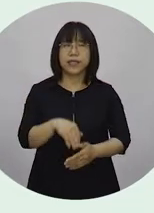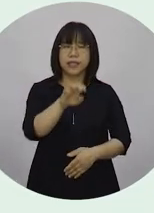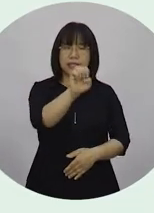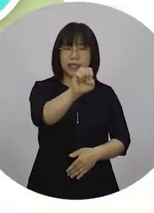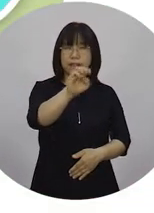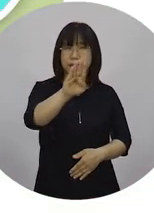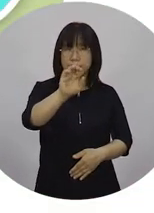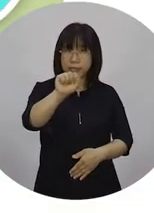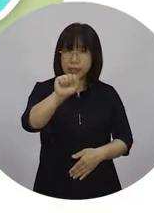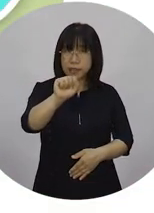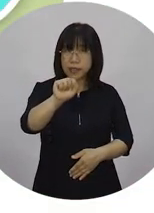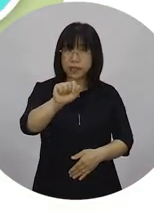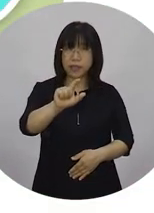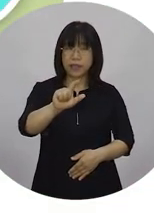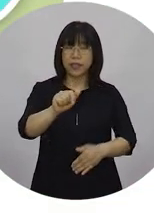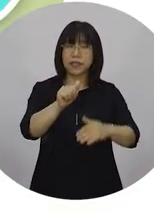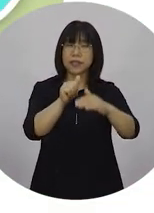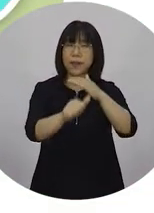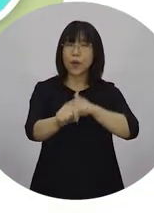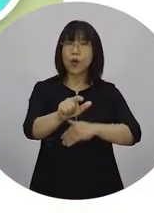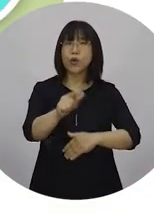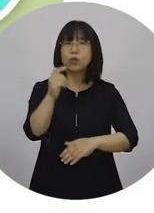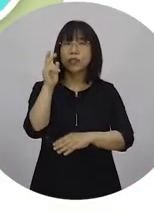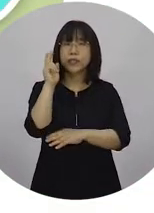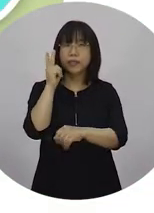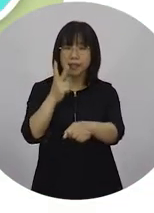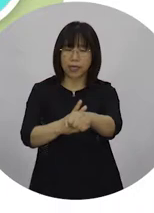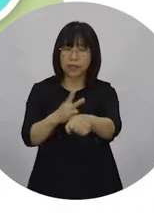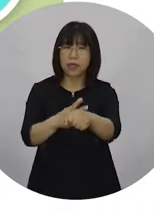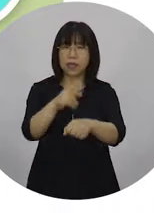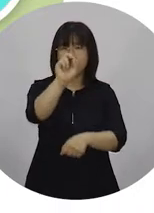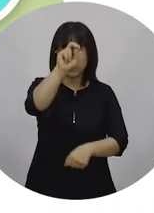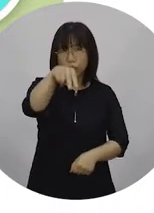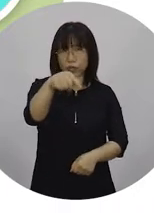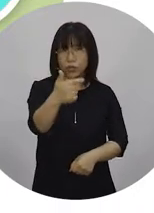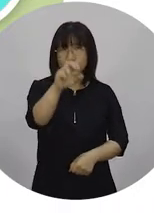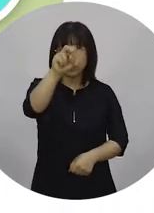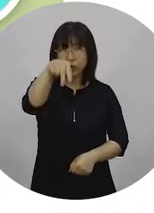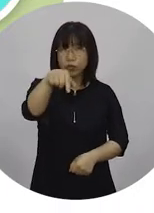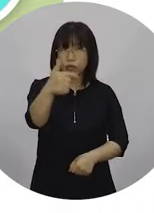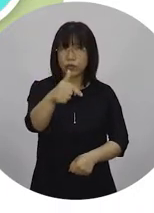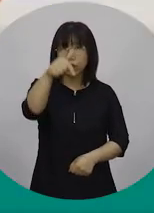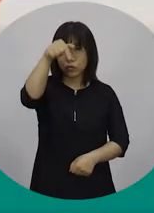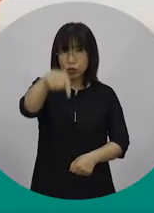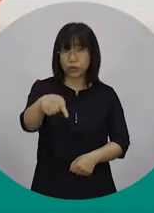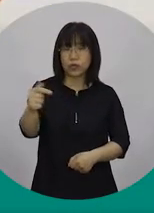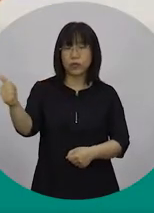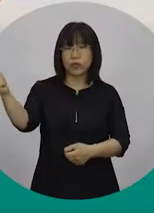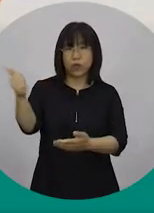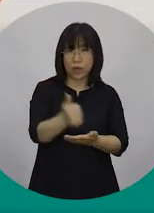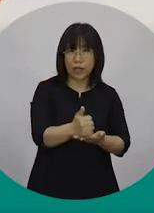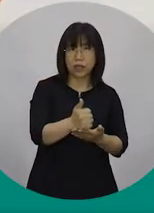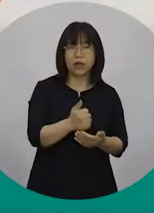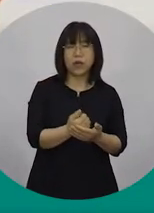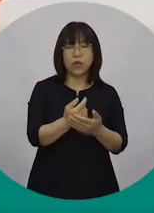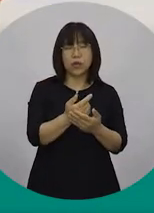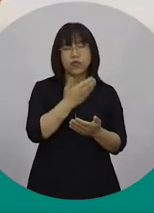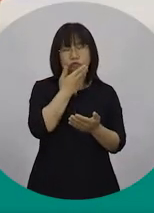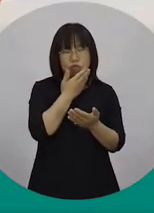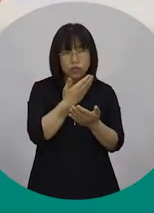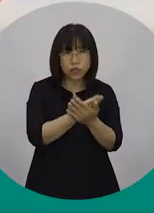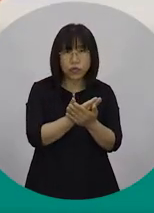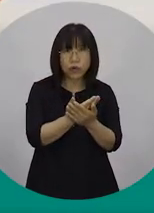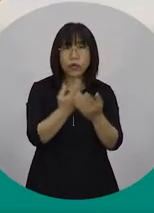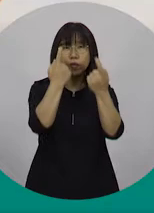설명회에는 EBSi 입시 대표강사 윤윤구 강사가 나와 6월 모의평가 분석을 토대로 주요 대학의 수시